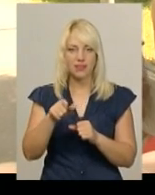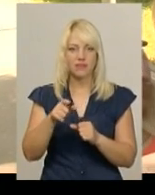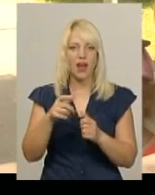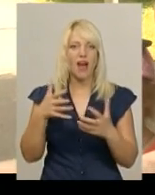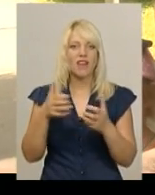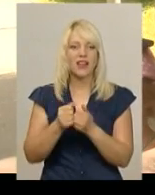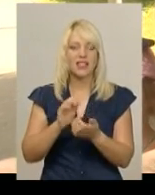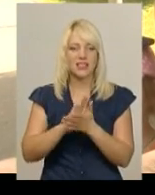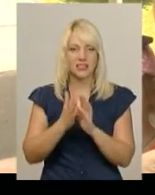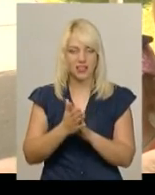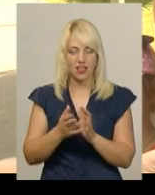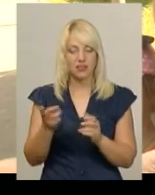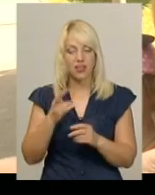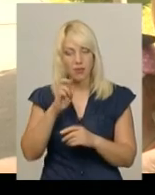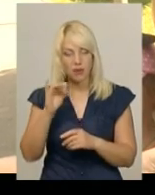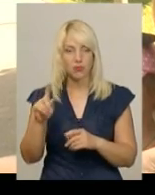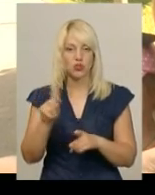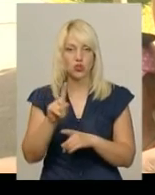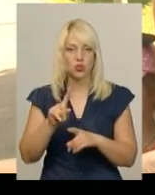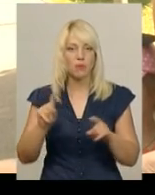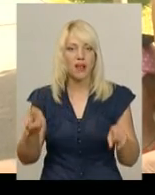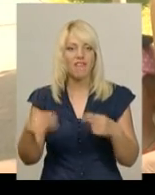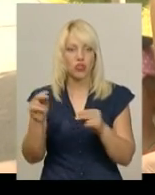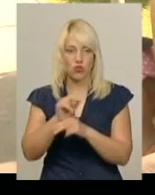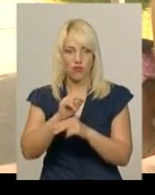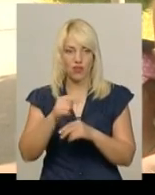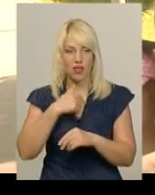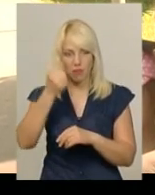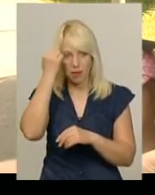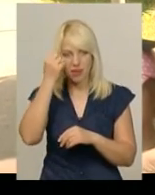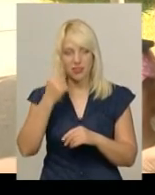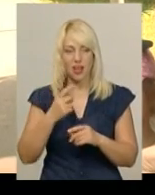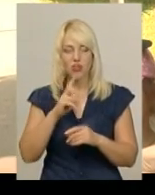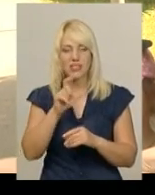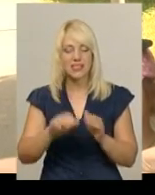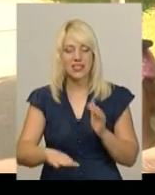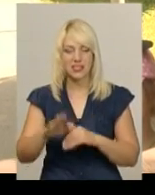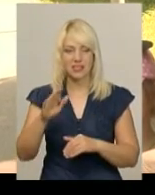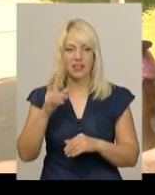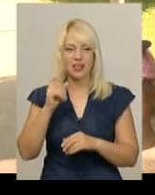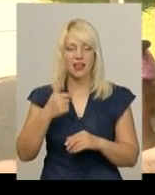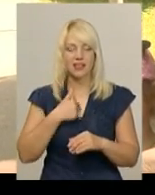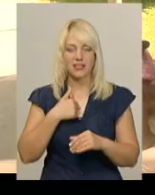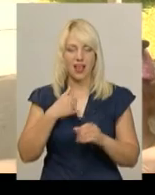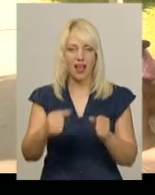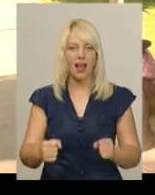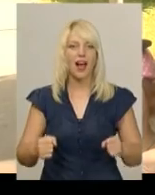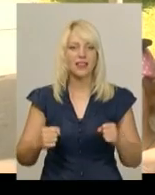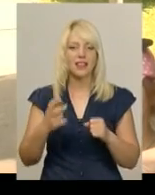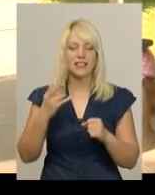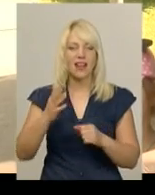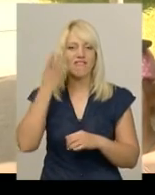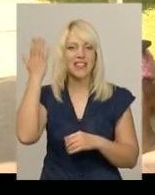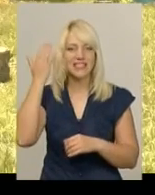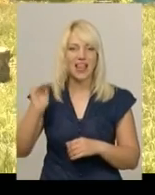Було б добре, щоб відновили. Ще з дитинства пам'ятаю, як я каталась на цих «Веселих гірках». Такі екстремальні